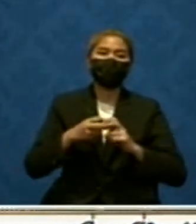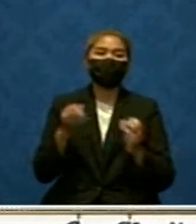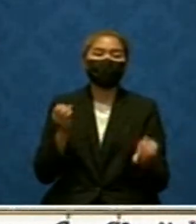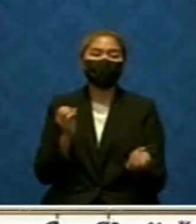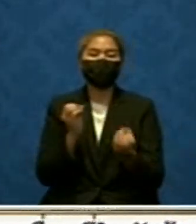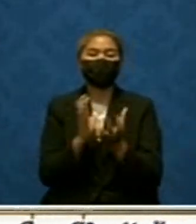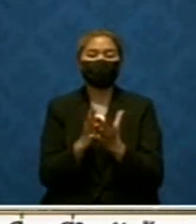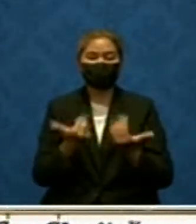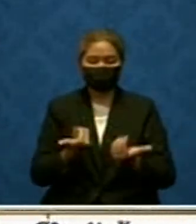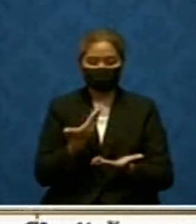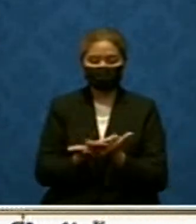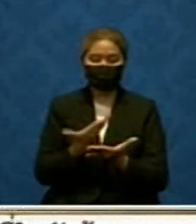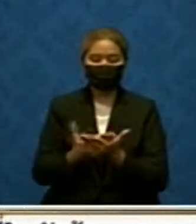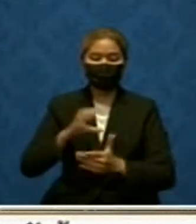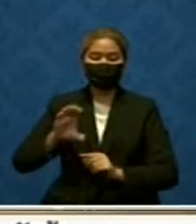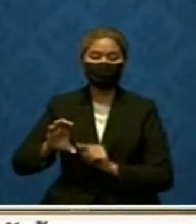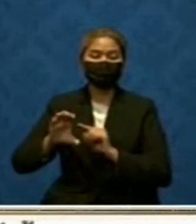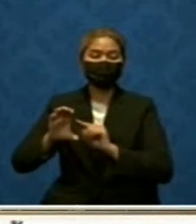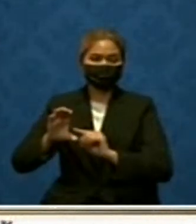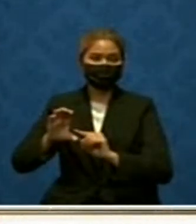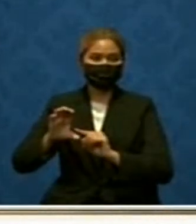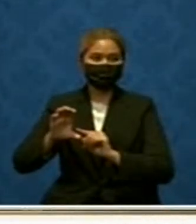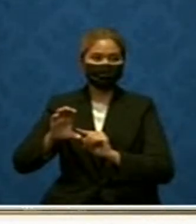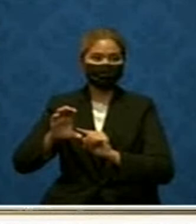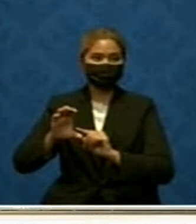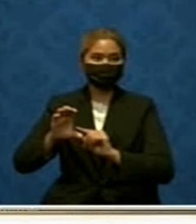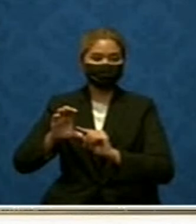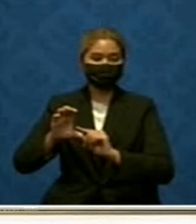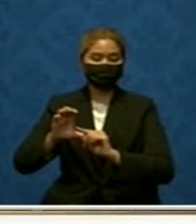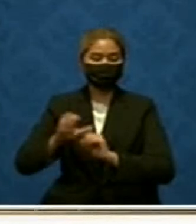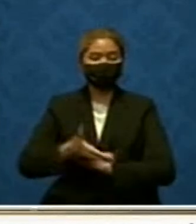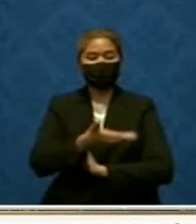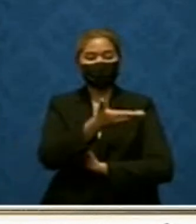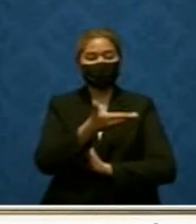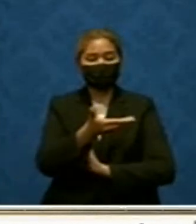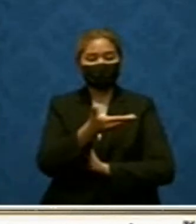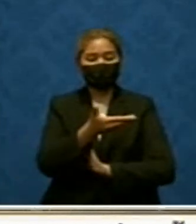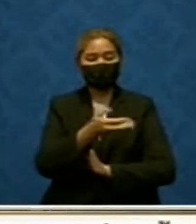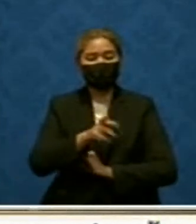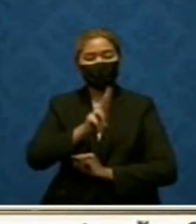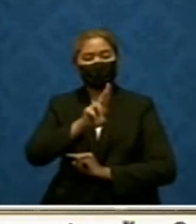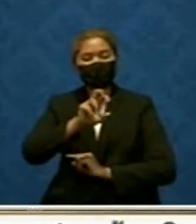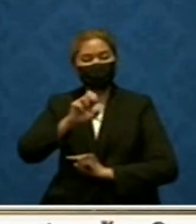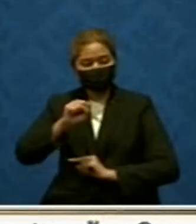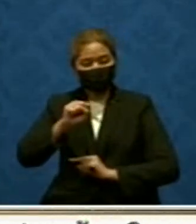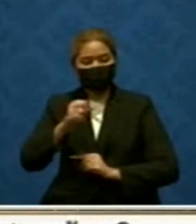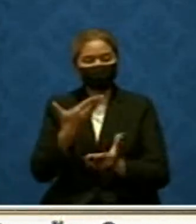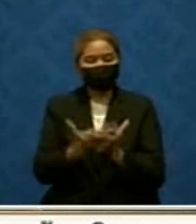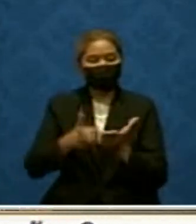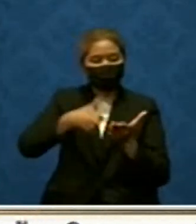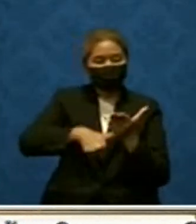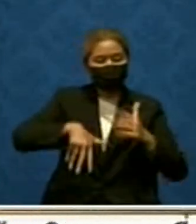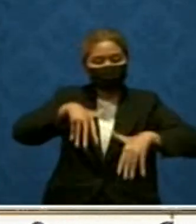ประมาณลายจ่ายที่ท่านมาของกับปทัศภาชณคืนอนของnicabl crumอน